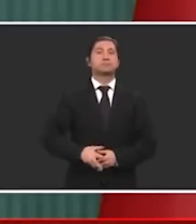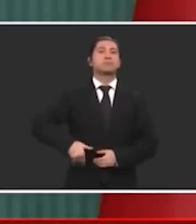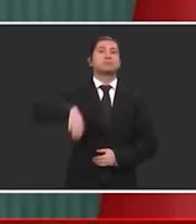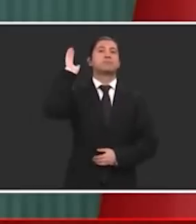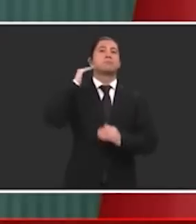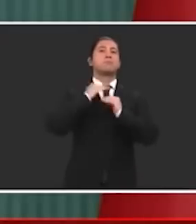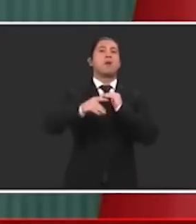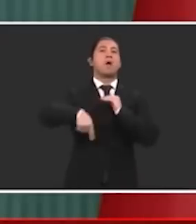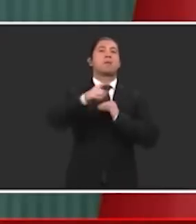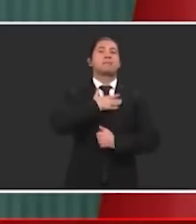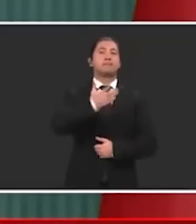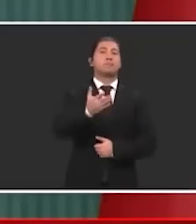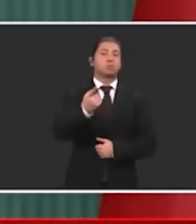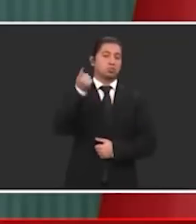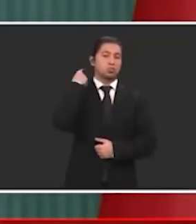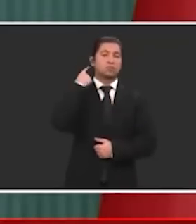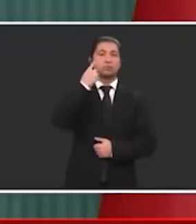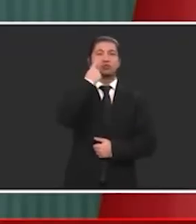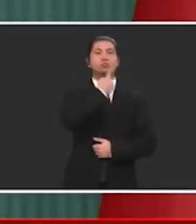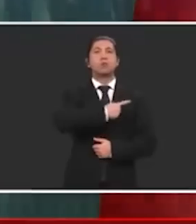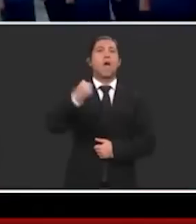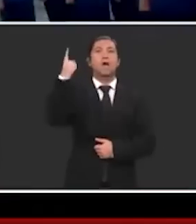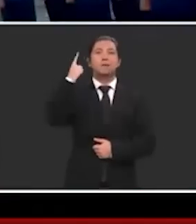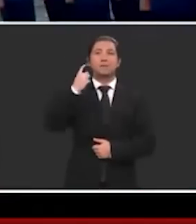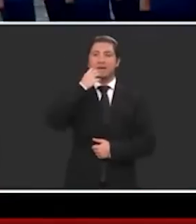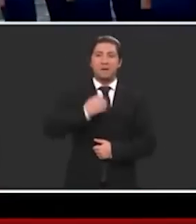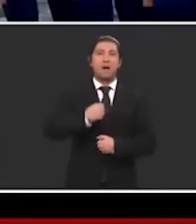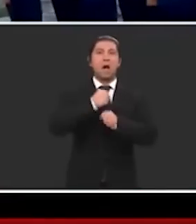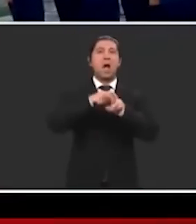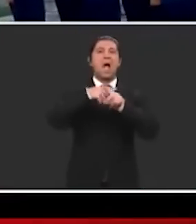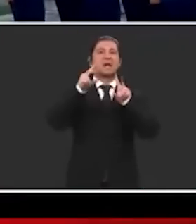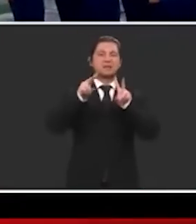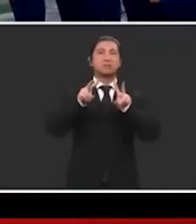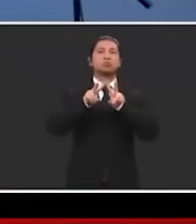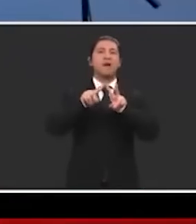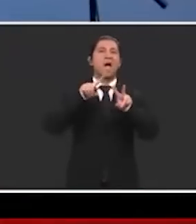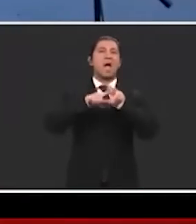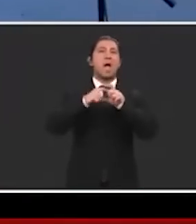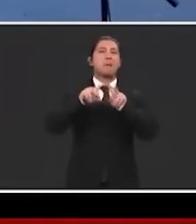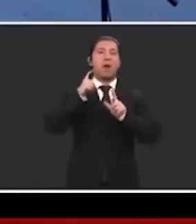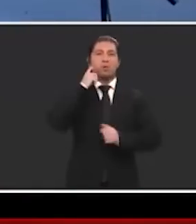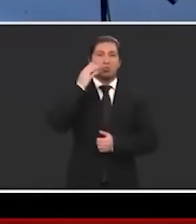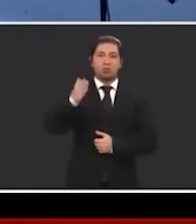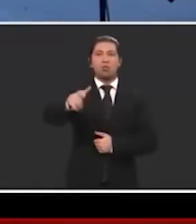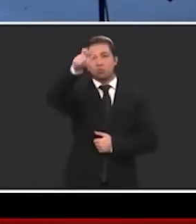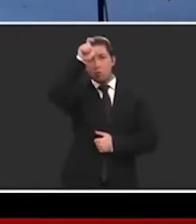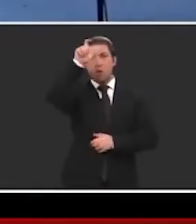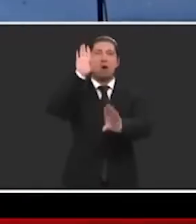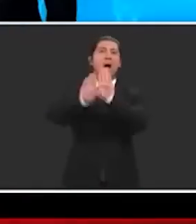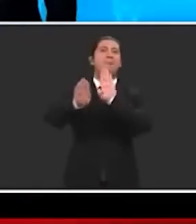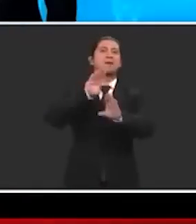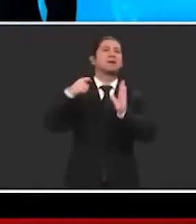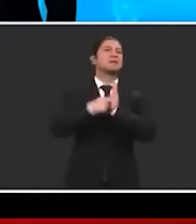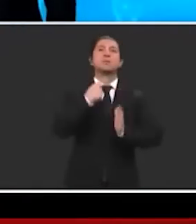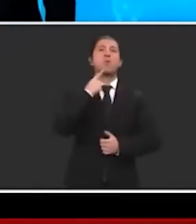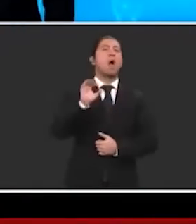Aziz milletim, dün Cumhuriyetimizin banisi Gazi Mustafa Kemal'in Türk kapısı olarak